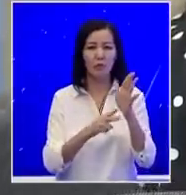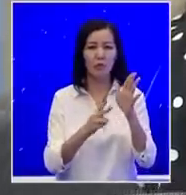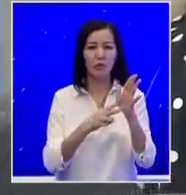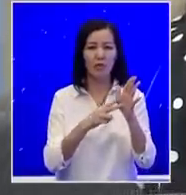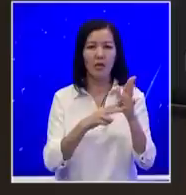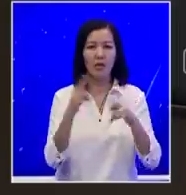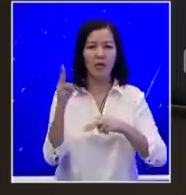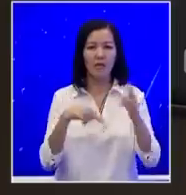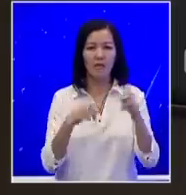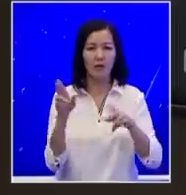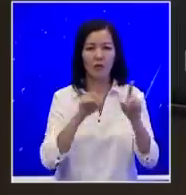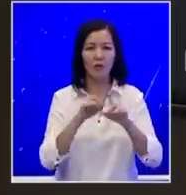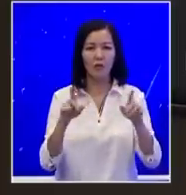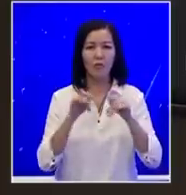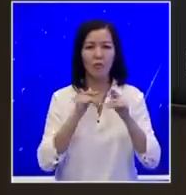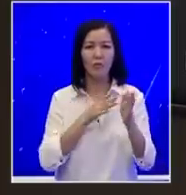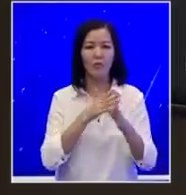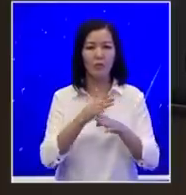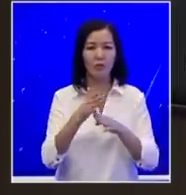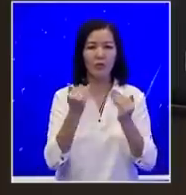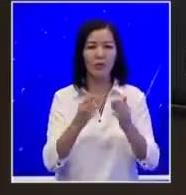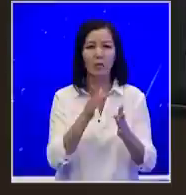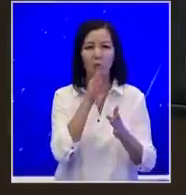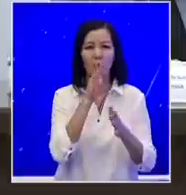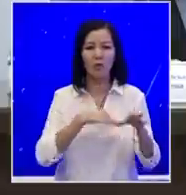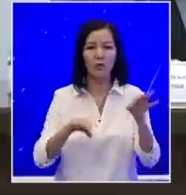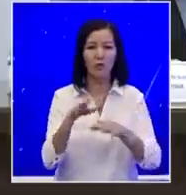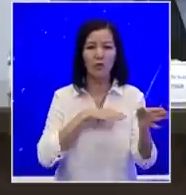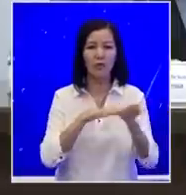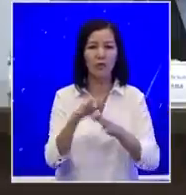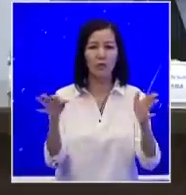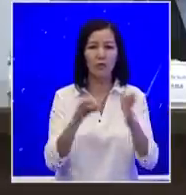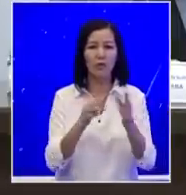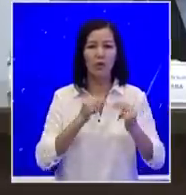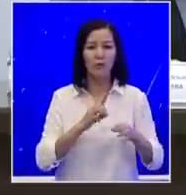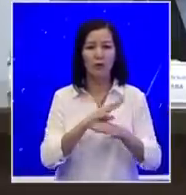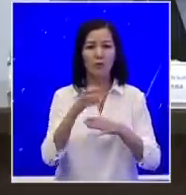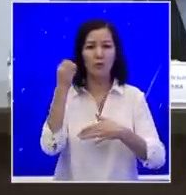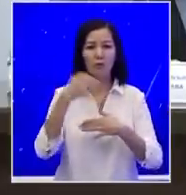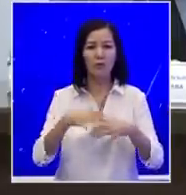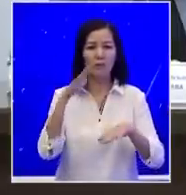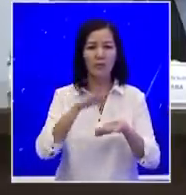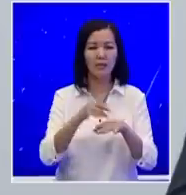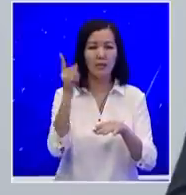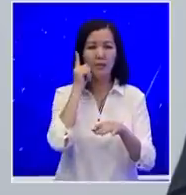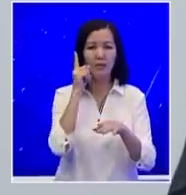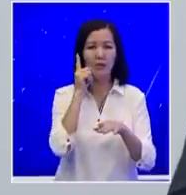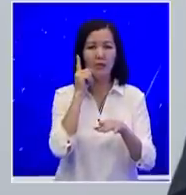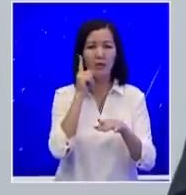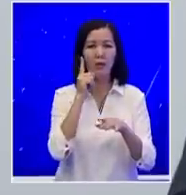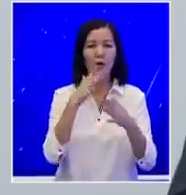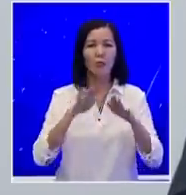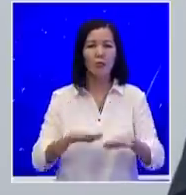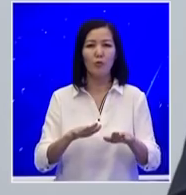977 инфрақұрылымдық шараға жұмсалмақ. Қазіргі уақытта жобаны іске қосу мақсатында жұмыспен қамту орталықтары базасында